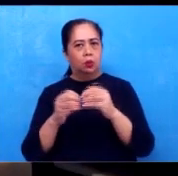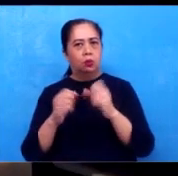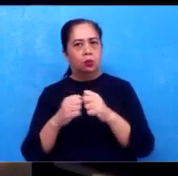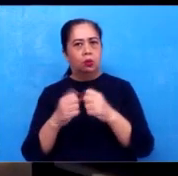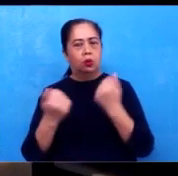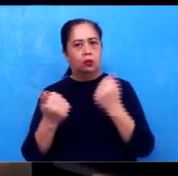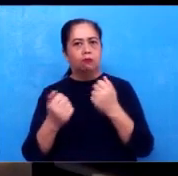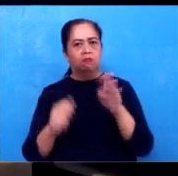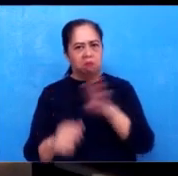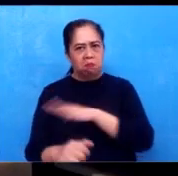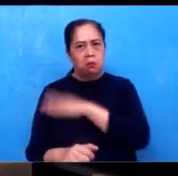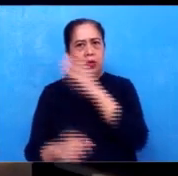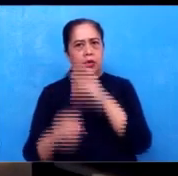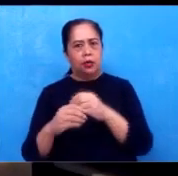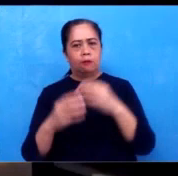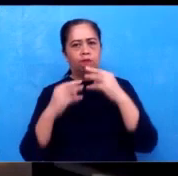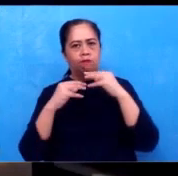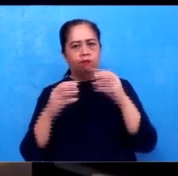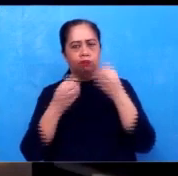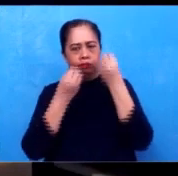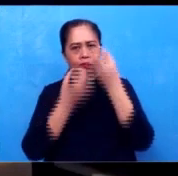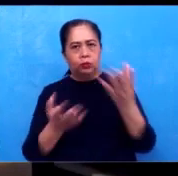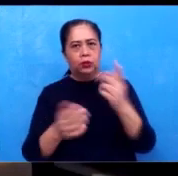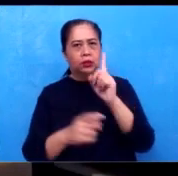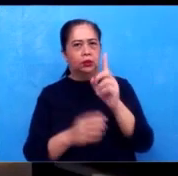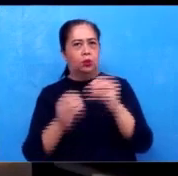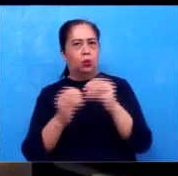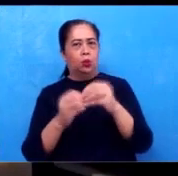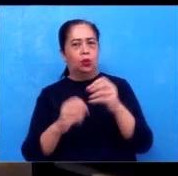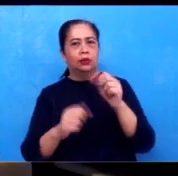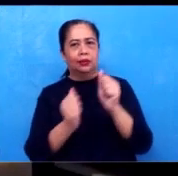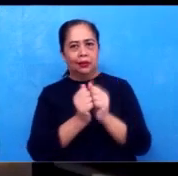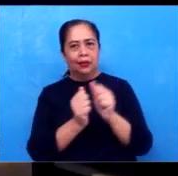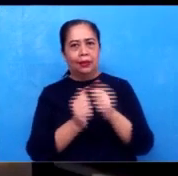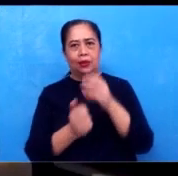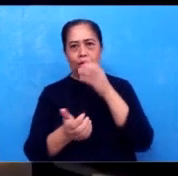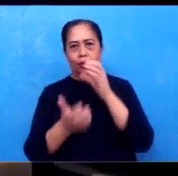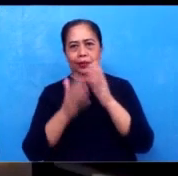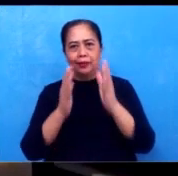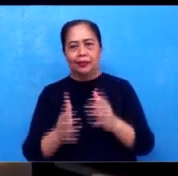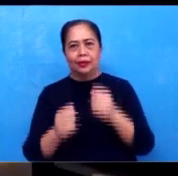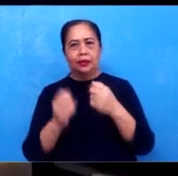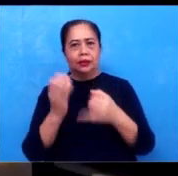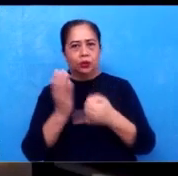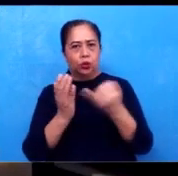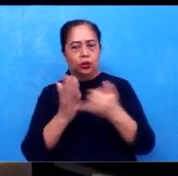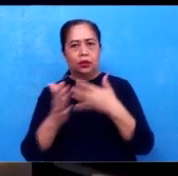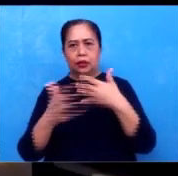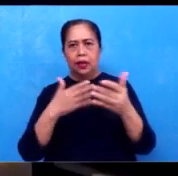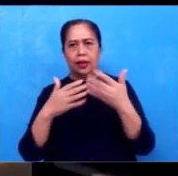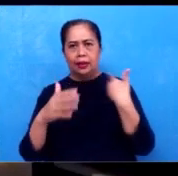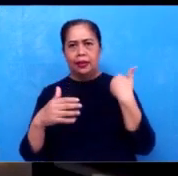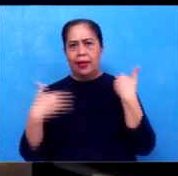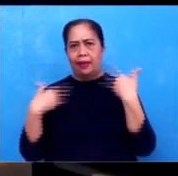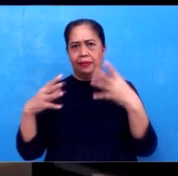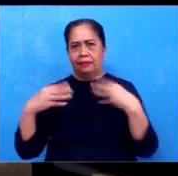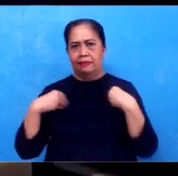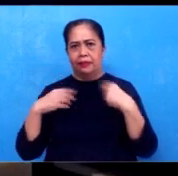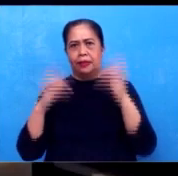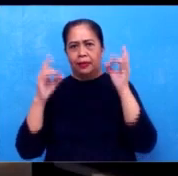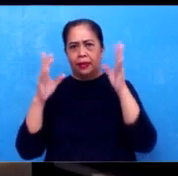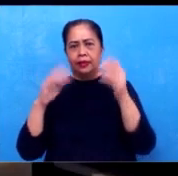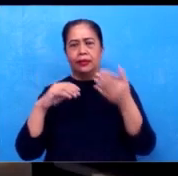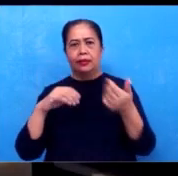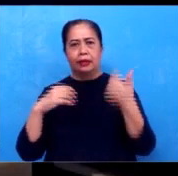magiging matapang sa pamamahayag ang isa pa niyang kasamang komentarista kahit meron rin siyang mga natatanggap na